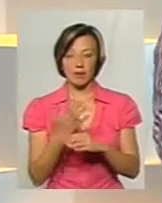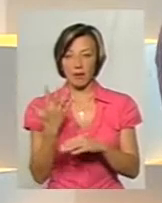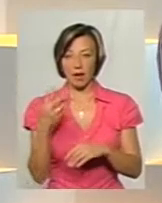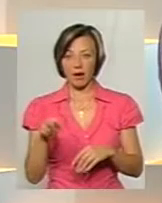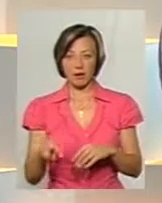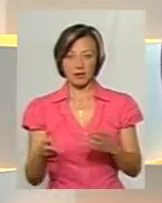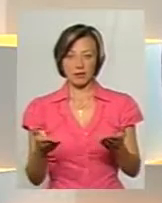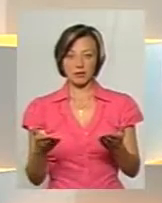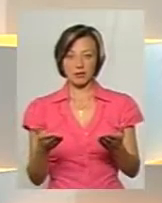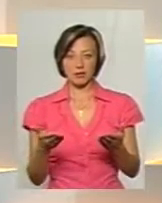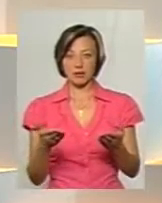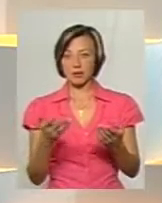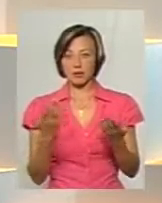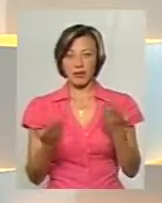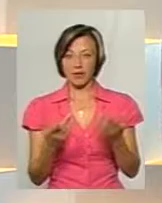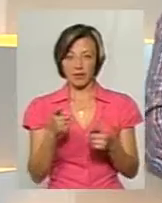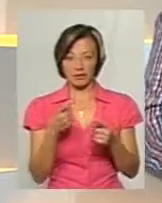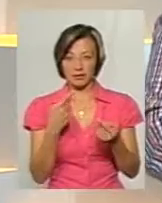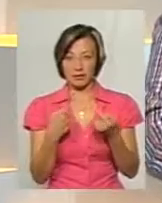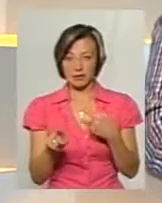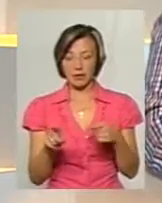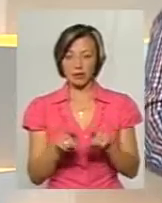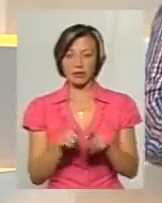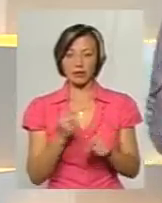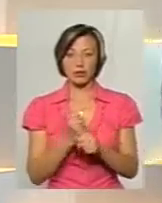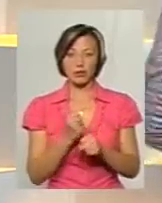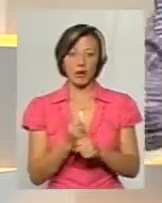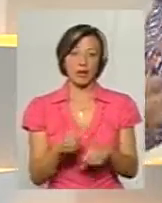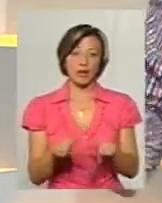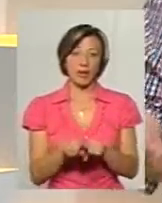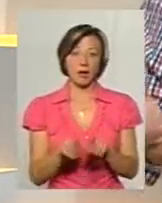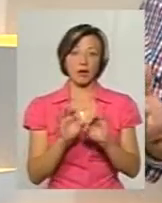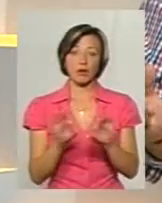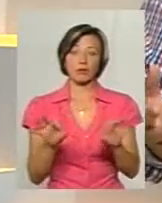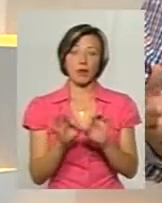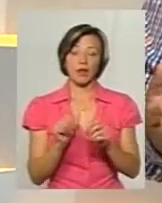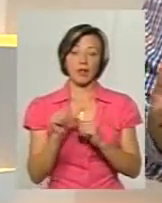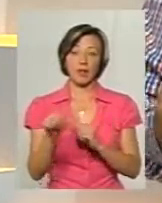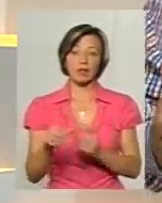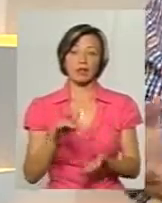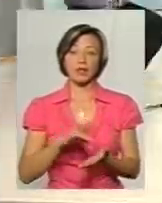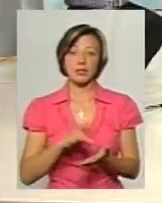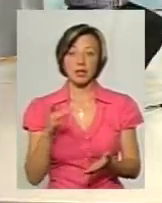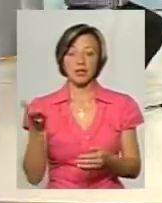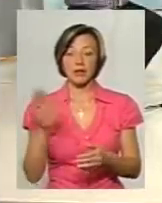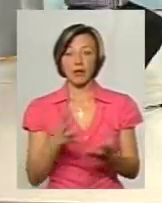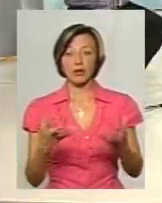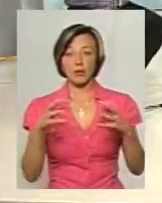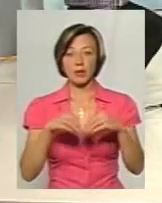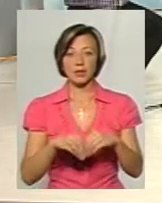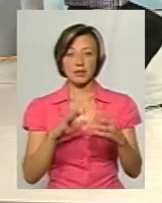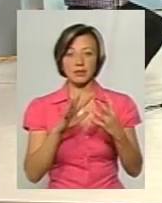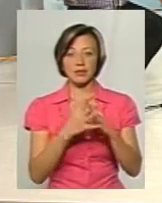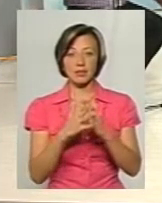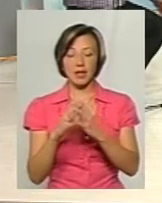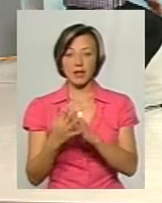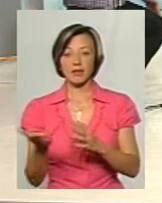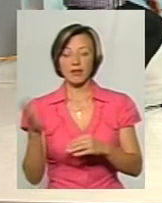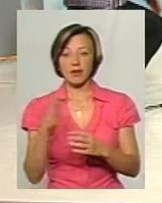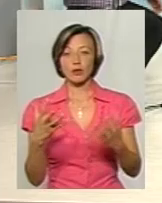5, тому будь ти щось не так робиш, то йому треба буде щось відповідати. А так вони розказують за децентралізацію. Давайте об'єднаємо села,